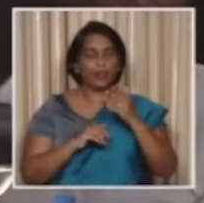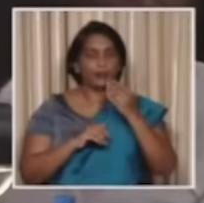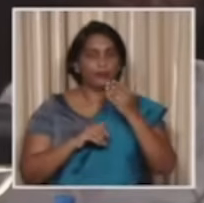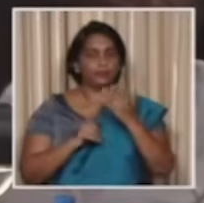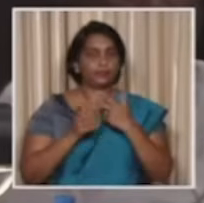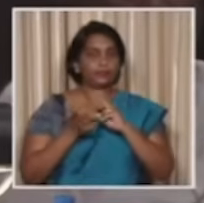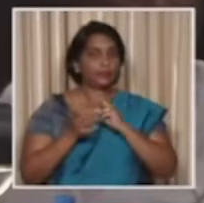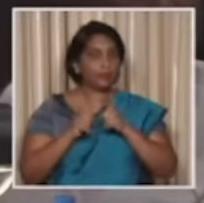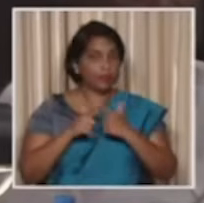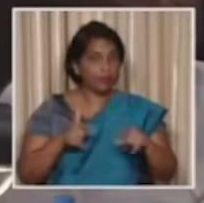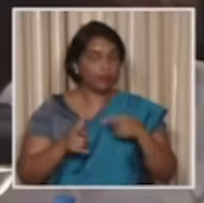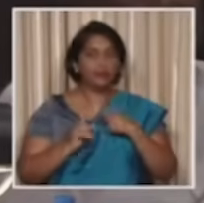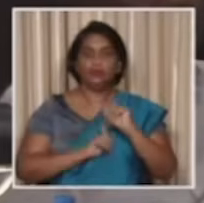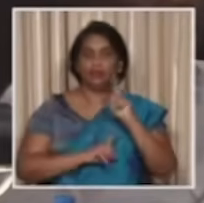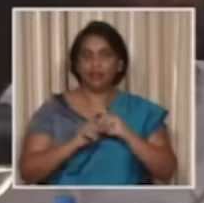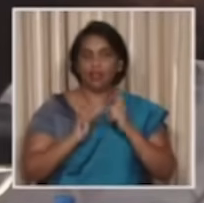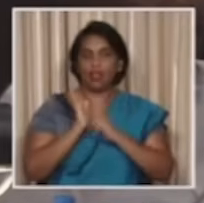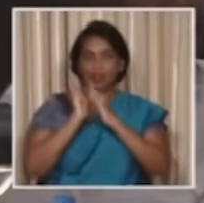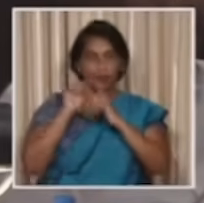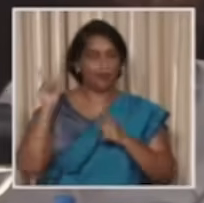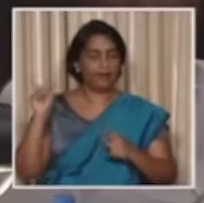the Varta, Parliamentary, Pustakali Dino.